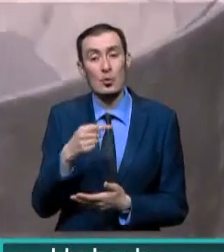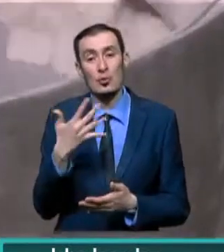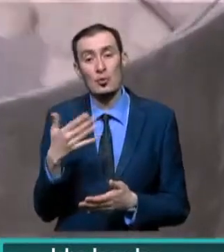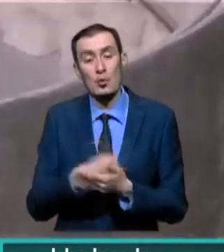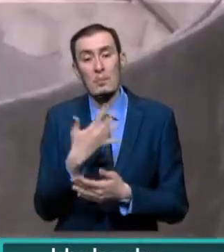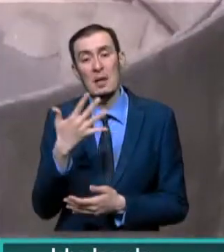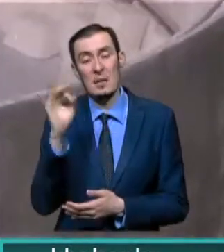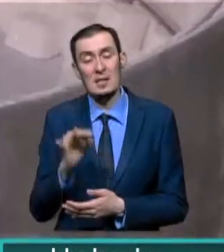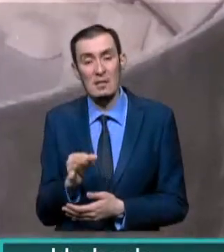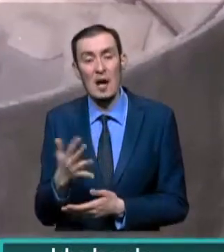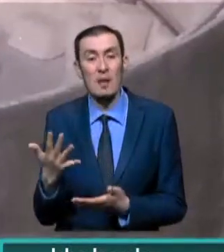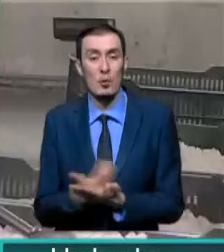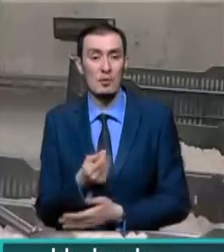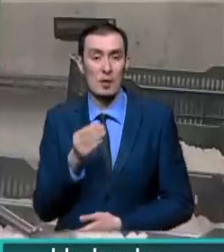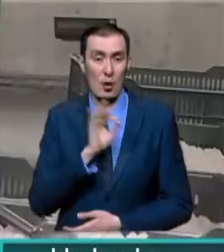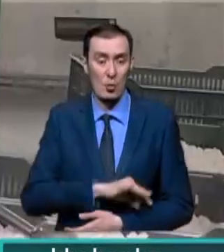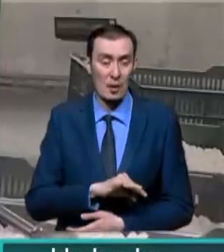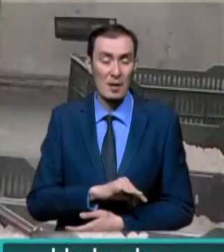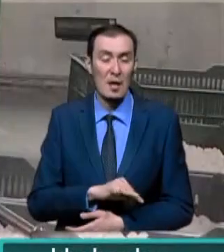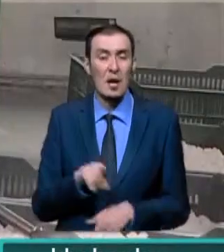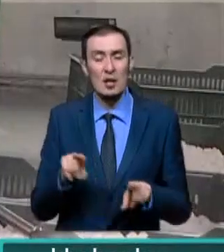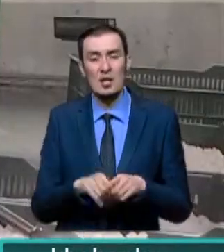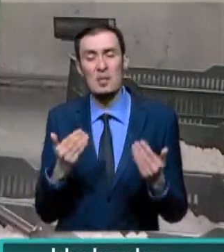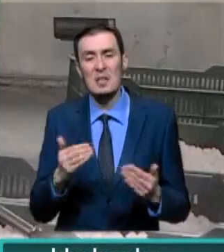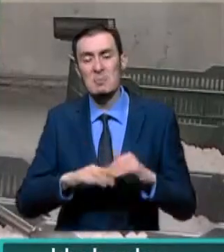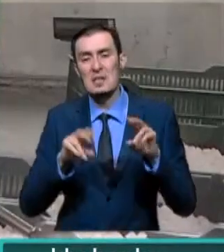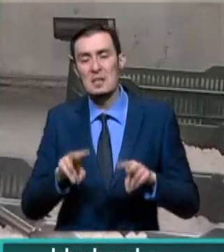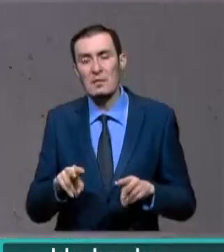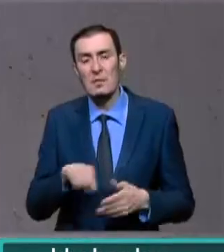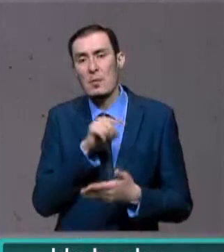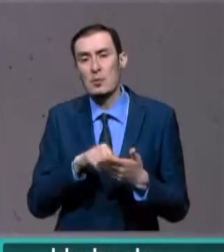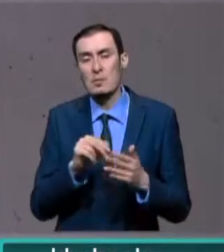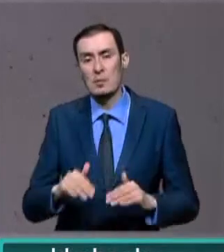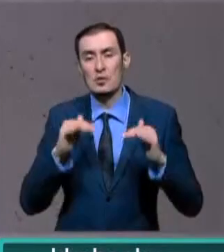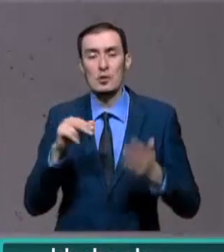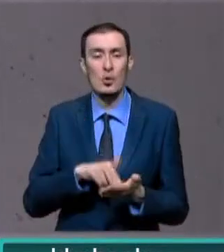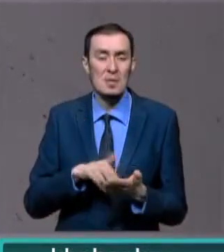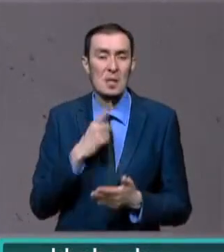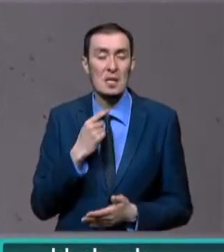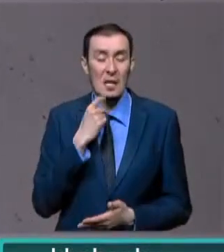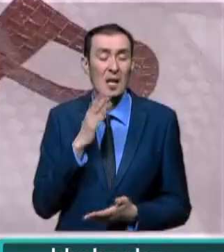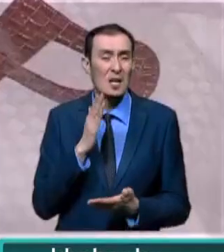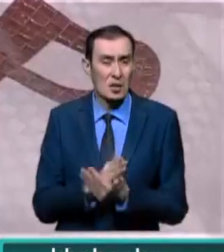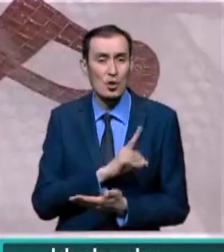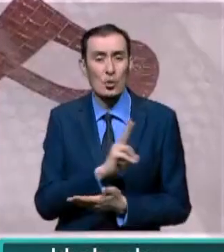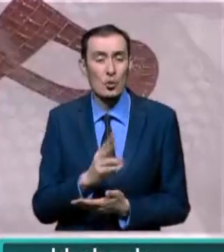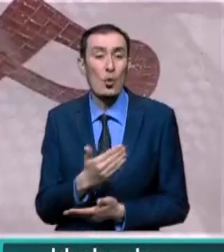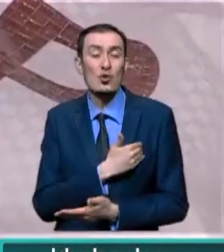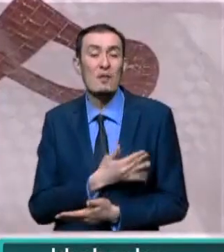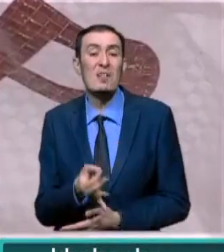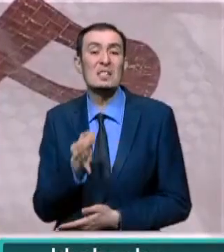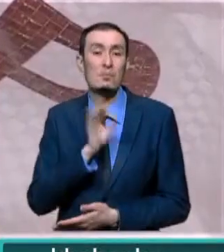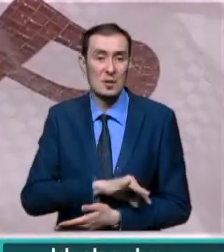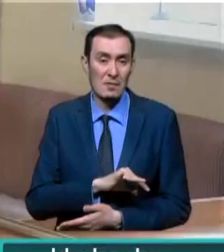до 5% от полученного дохода. Заинтересовал сейчас специалистов и скачок цен на сахар. Они уверены, есть те, кто решил